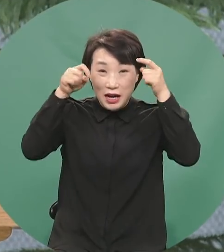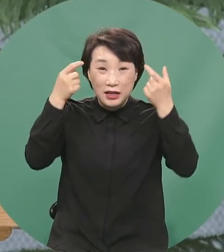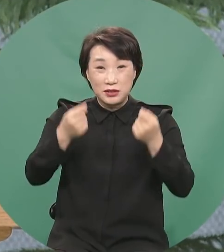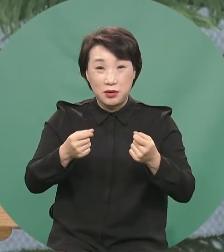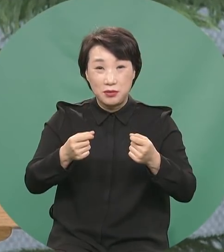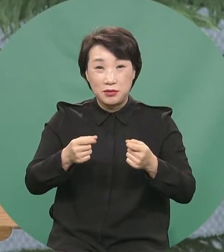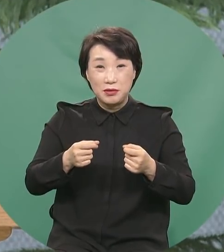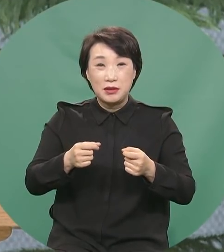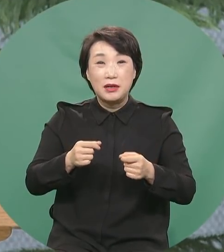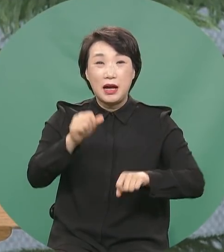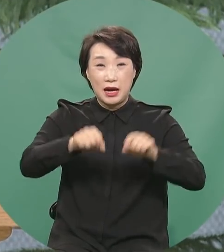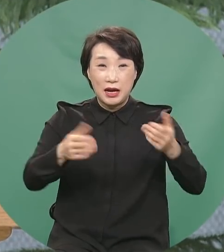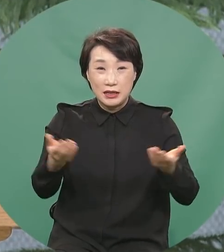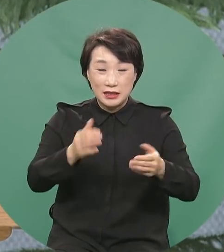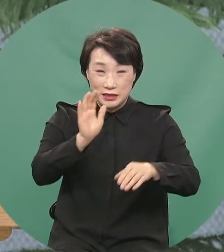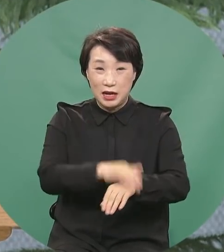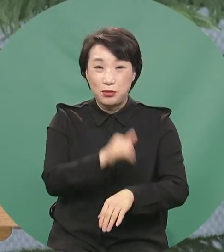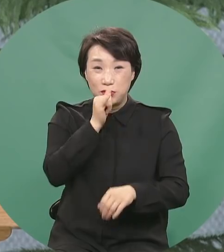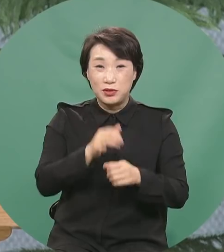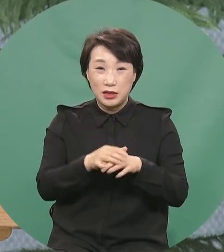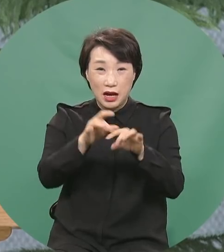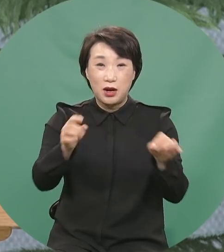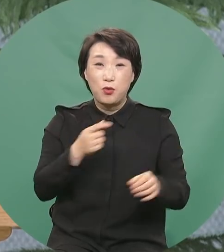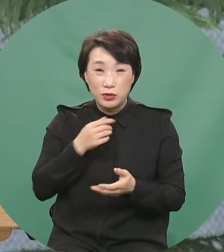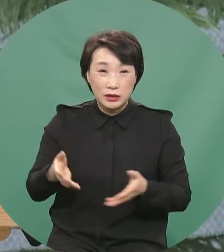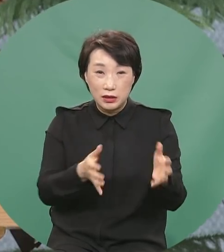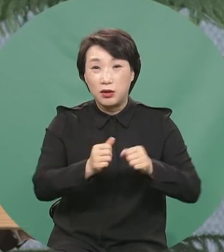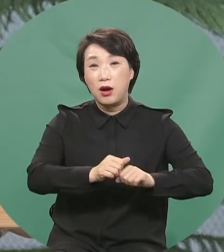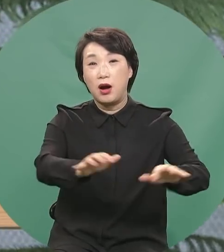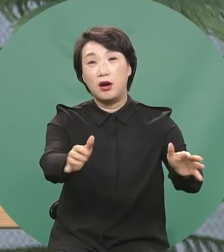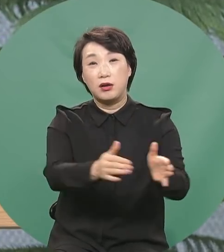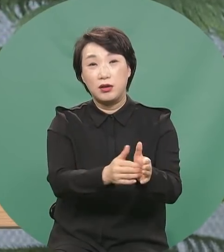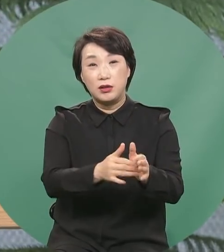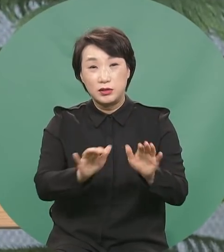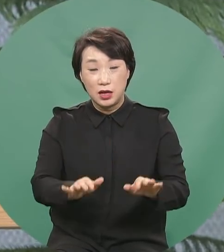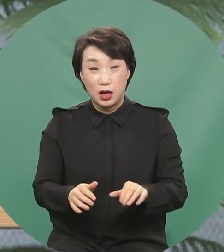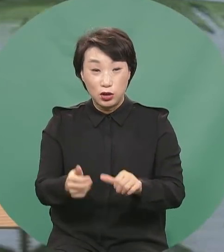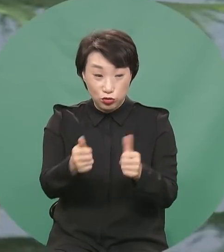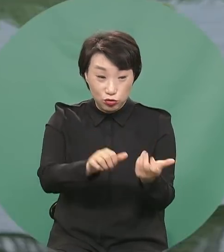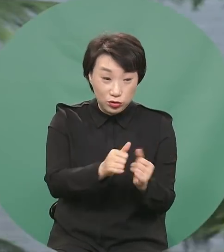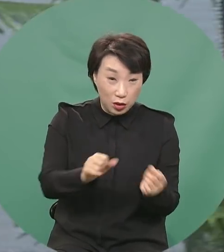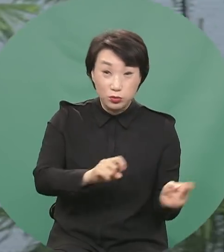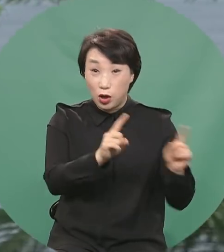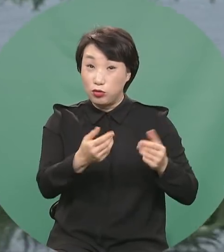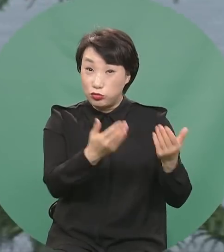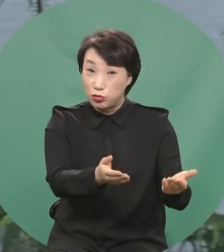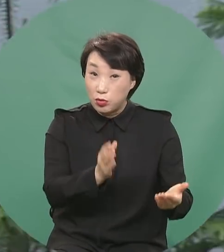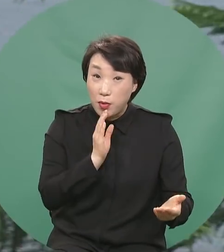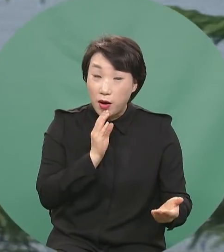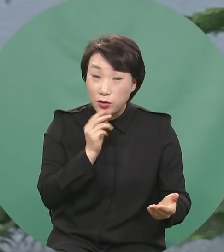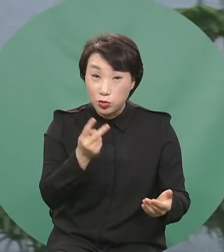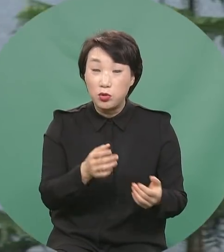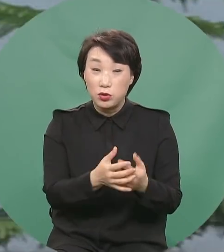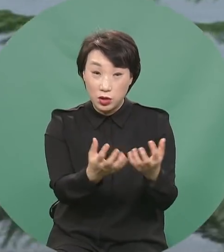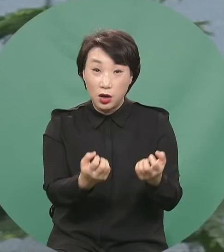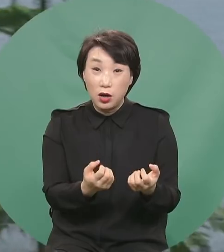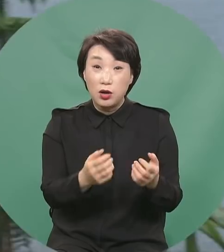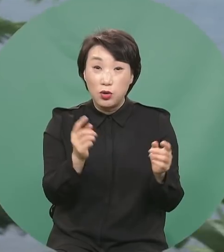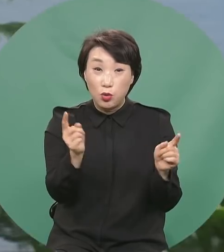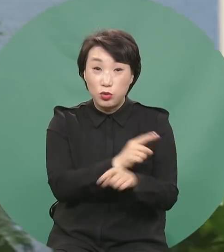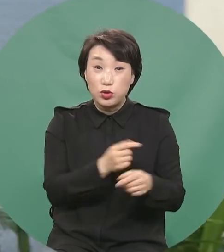각 길로 다 가는 거 보세요. 죽은 자를 살린 자들도 나환 자를 고친